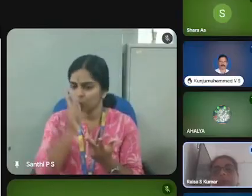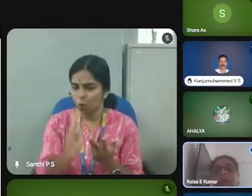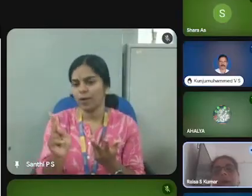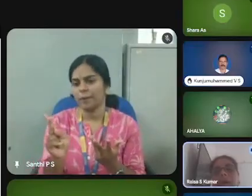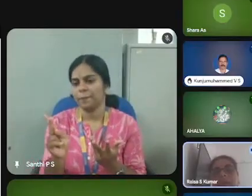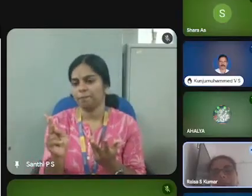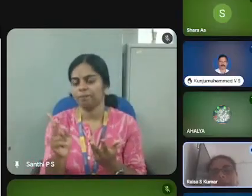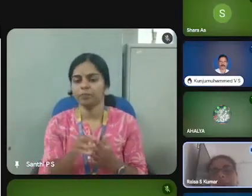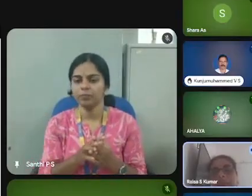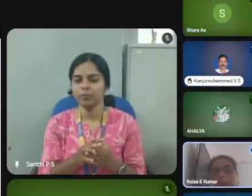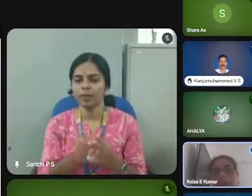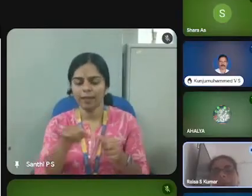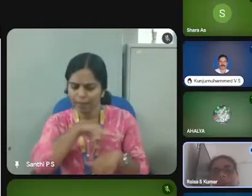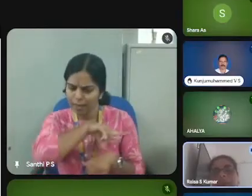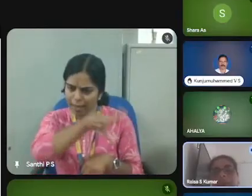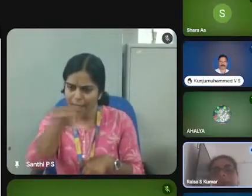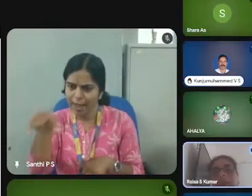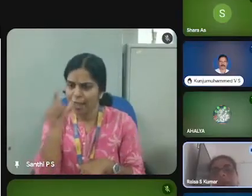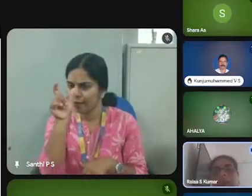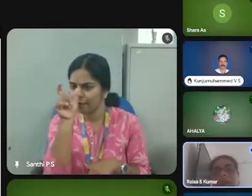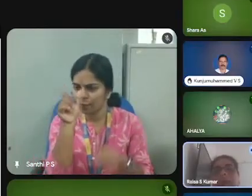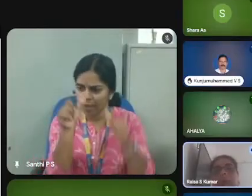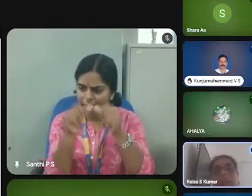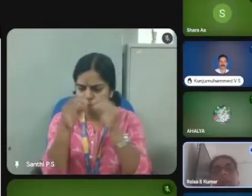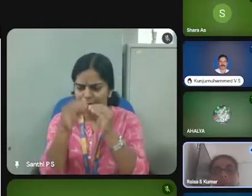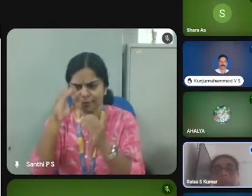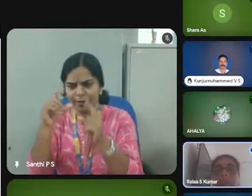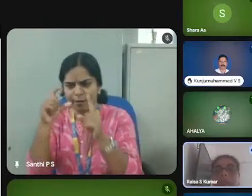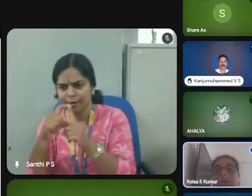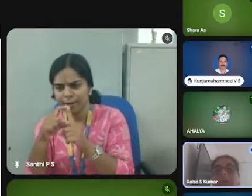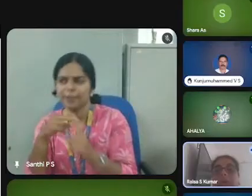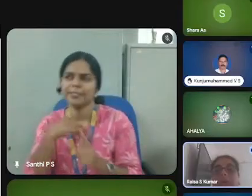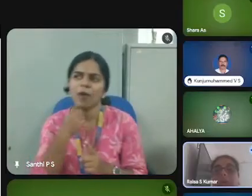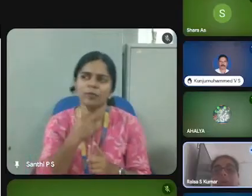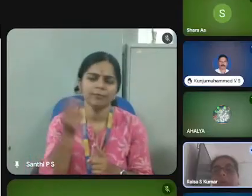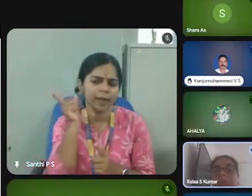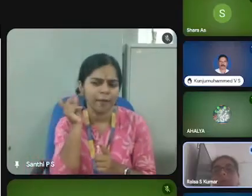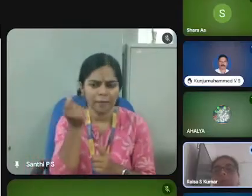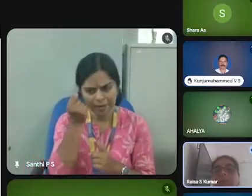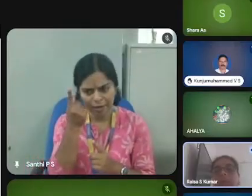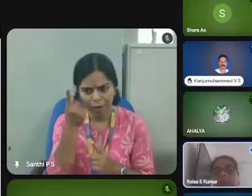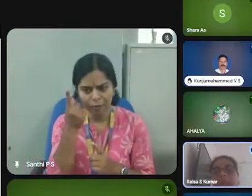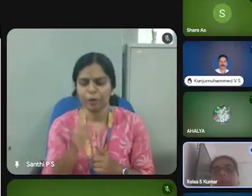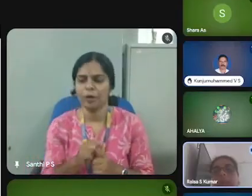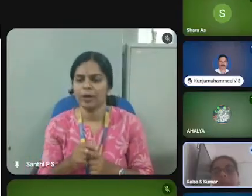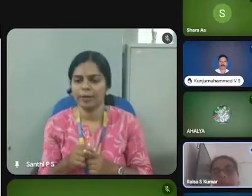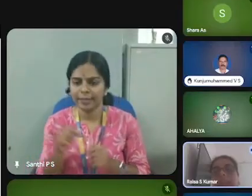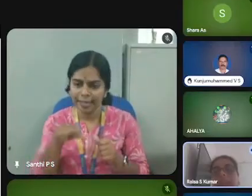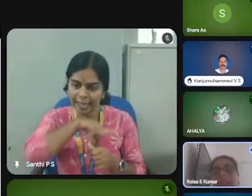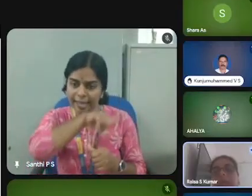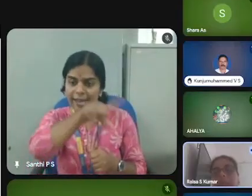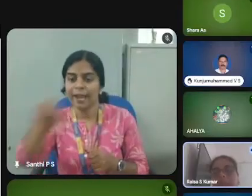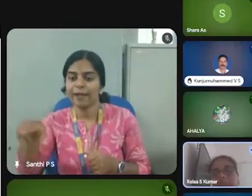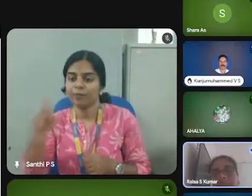സോ എല്ലാം ലെറ്റേഴ്സ് കറക്റ്റ് ആയിട്ട് വായിക്കുന്നുണ്ടോ, സൗണ്ട്സ് മനസ്സിലാവുന്നുണ്ടോ, സോ ഇതെല്ലാം